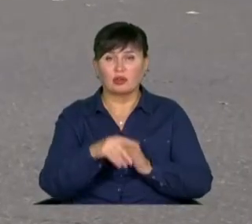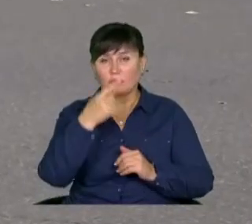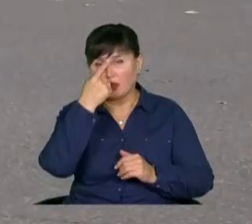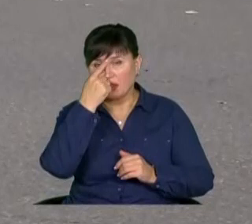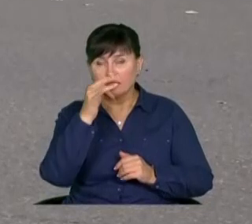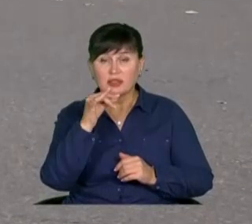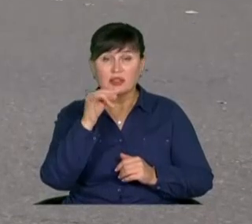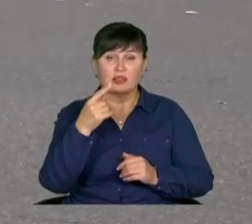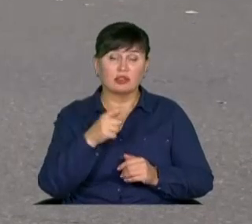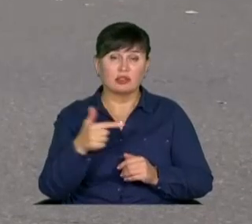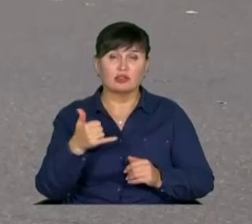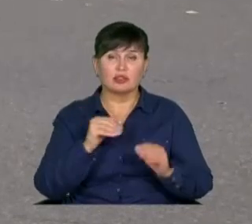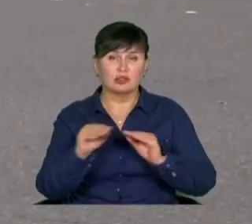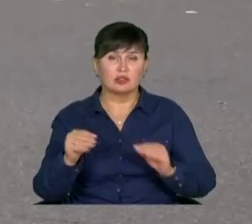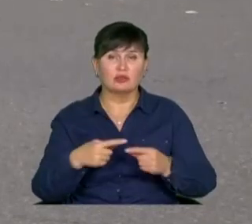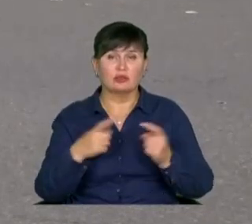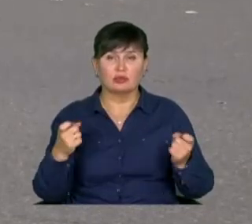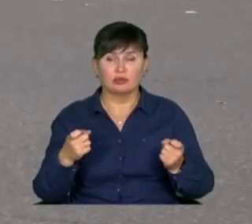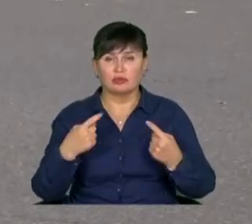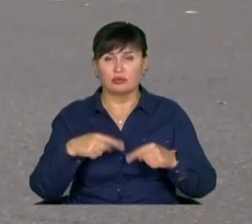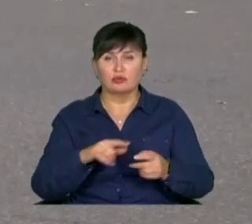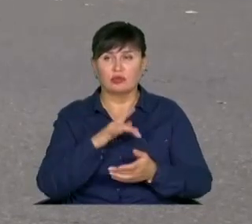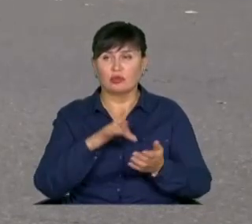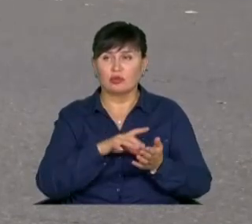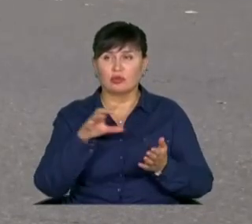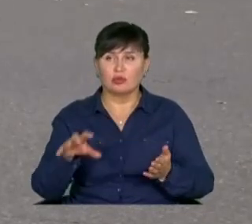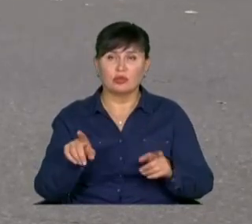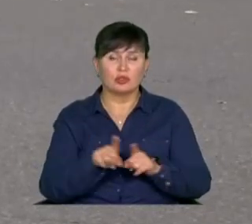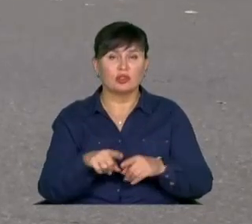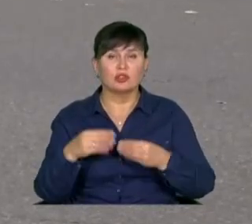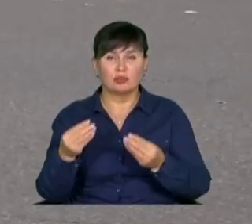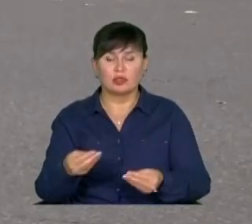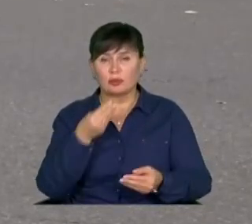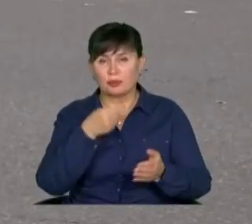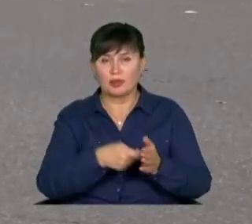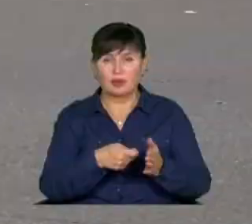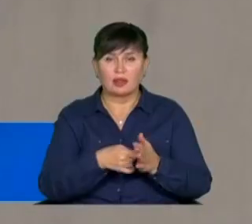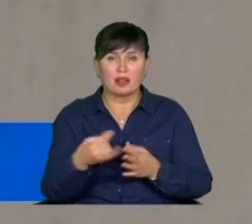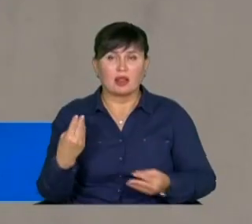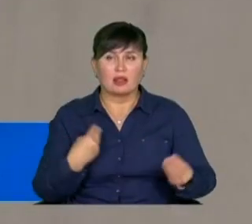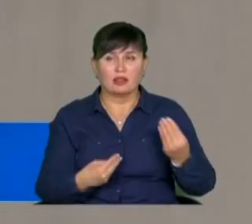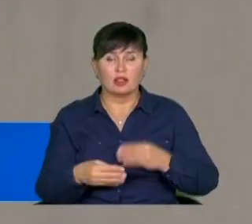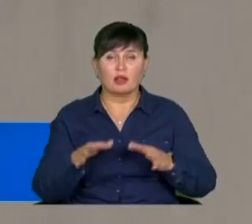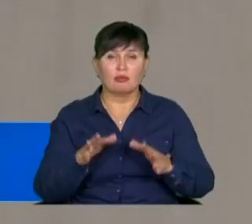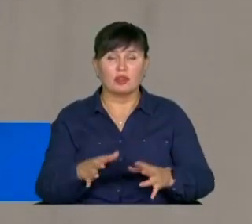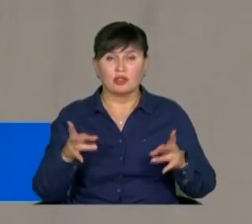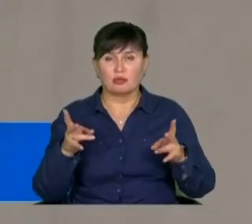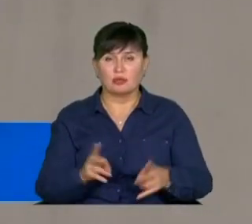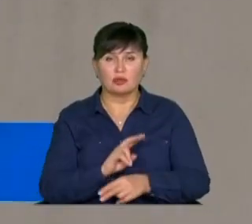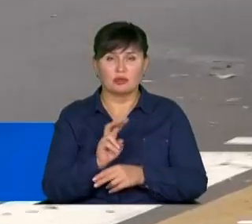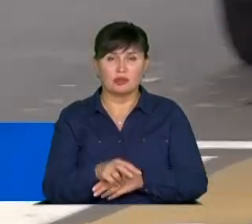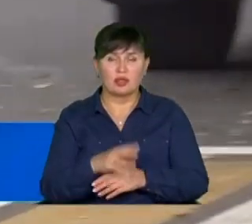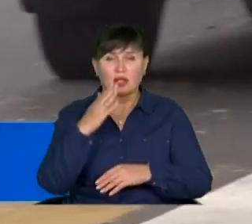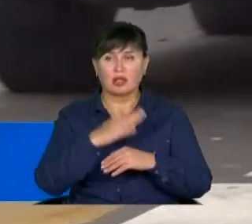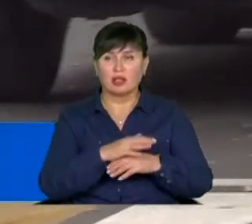Пакистана и Индии. Сейчас их разместили в других хостелах города. Им также предоставили питание и одежду. Место происшествия посетил аким